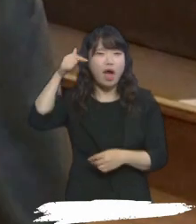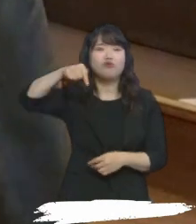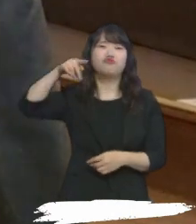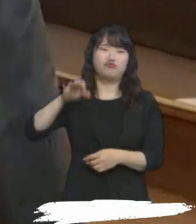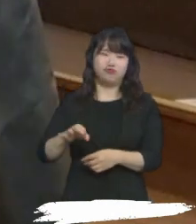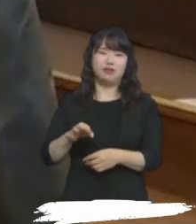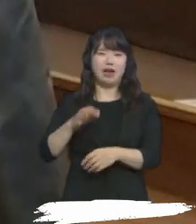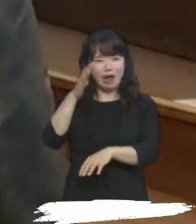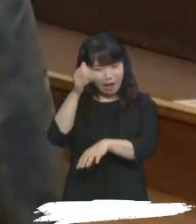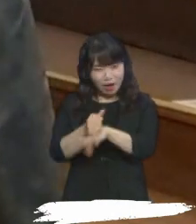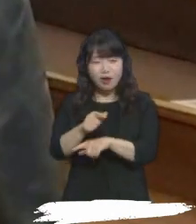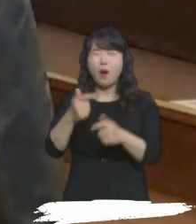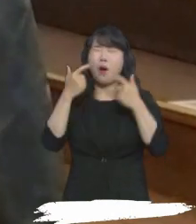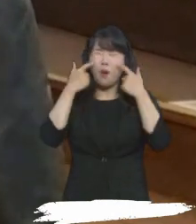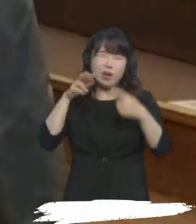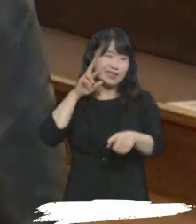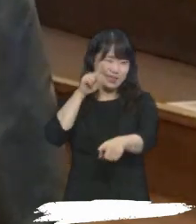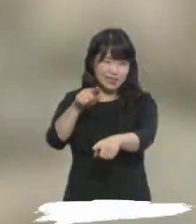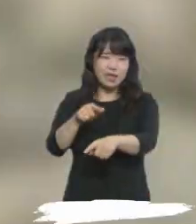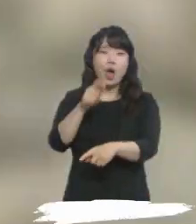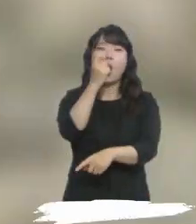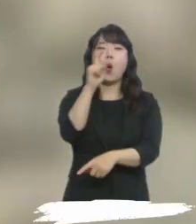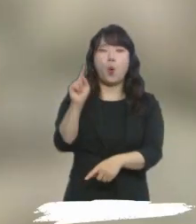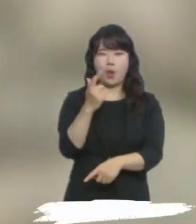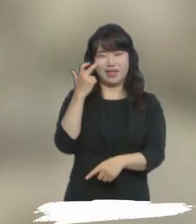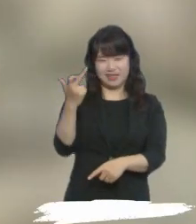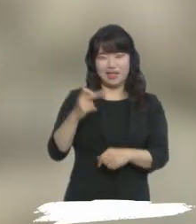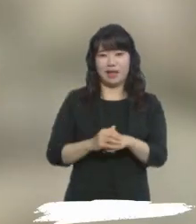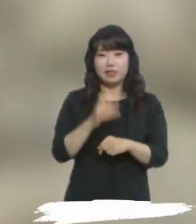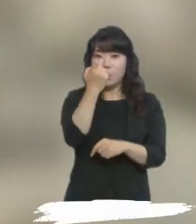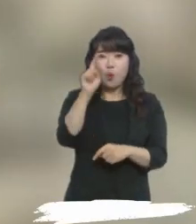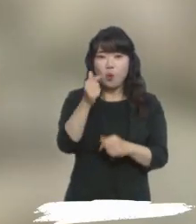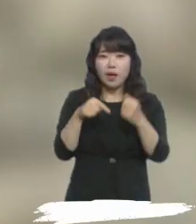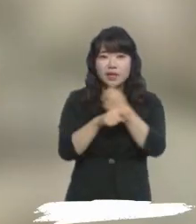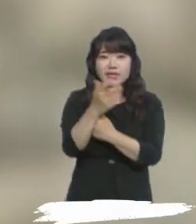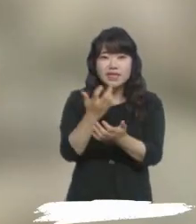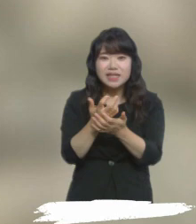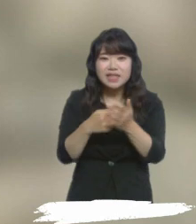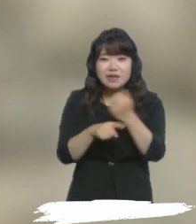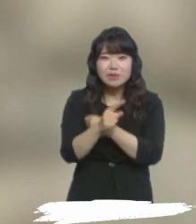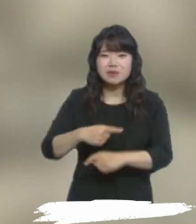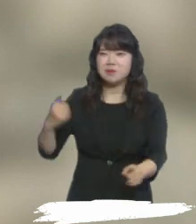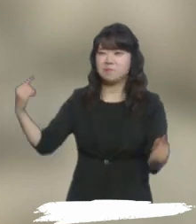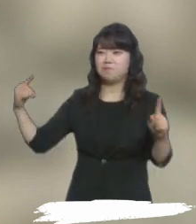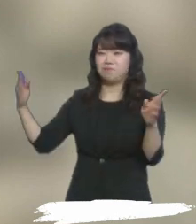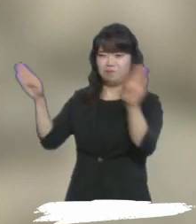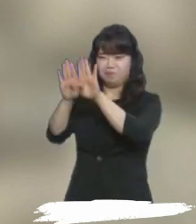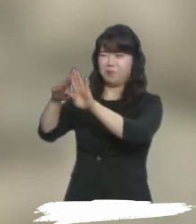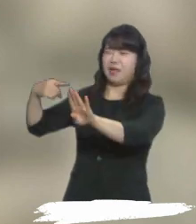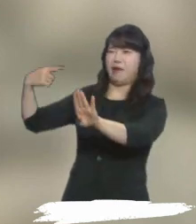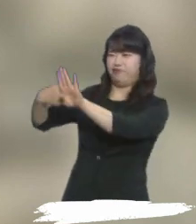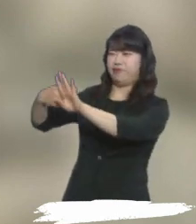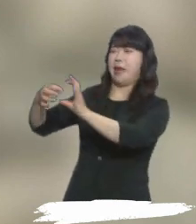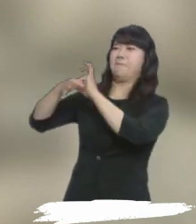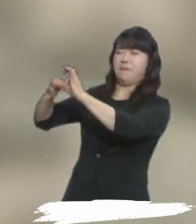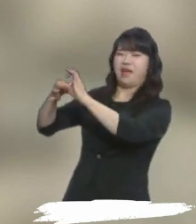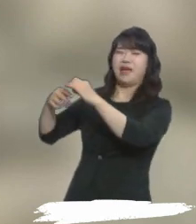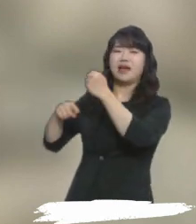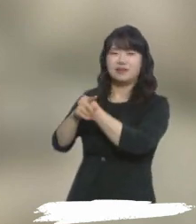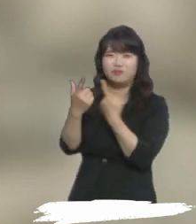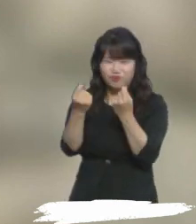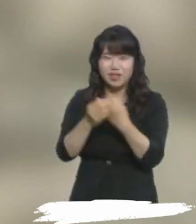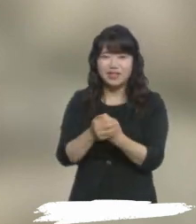이건 확실히 관산입니다. 관은 빗장이라는 뜻이 있는데 관산은 한양으로 가는